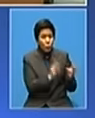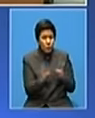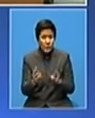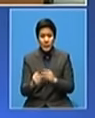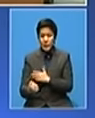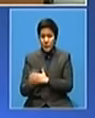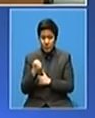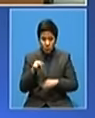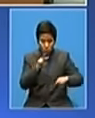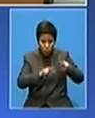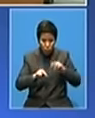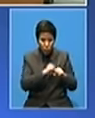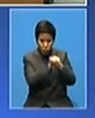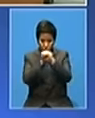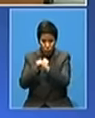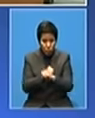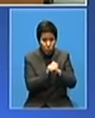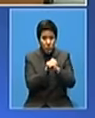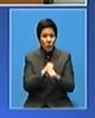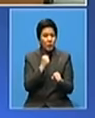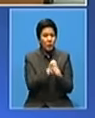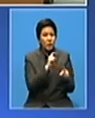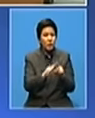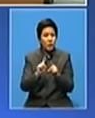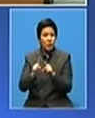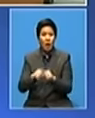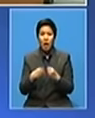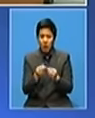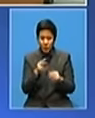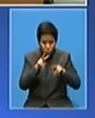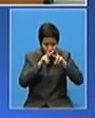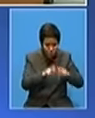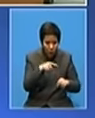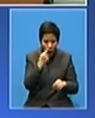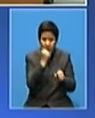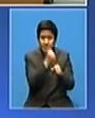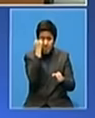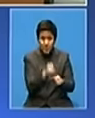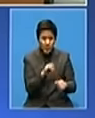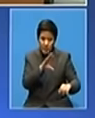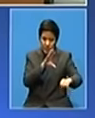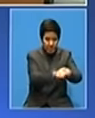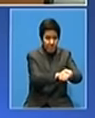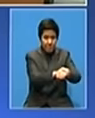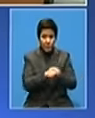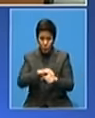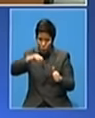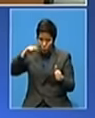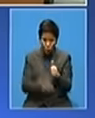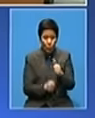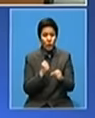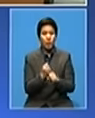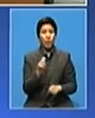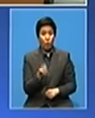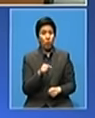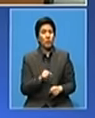ที่เข้มข้นนะครับในการกวดขันคดีทุกคดีให้เร่งดำเนินการสืบสวนหาคนร้ายมาดำเนินคดีให้ได้โดยเร็วนะครับ